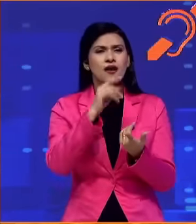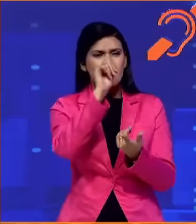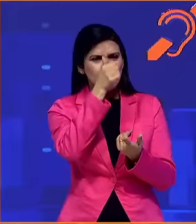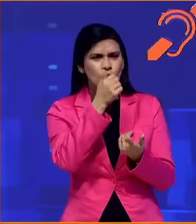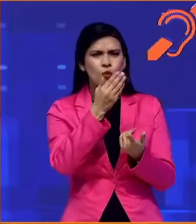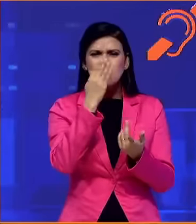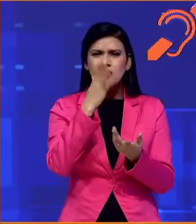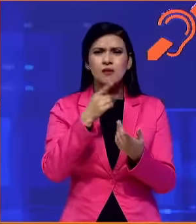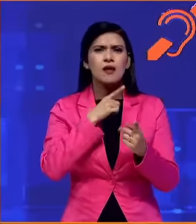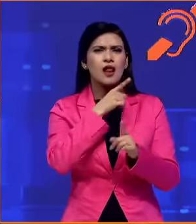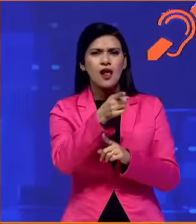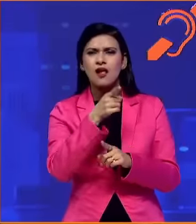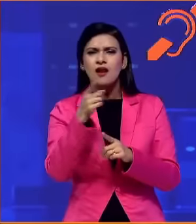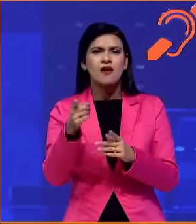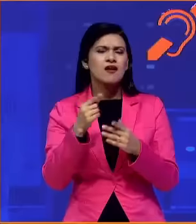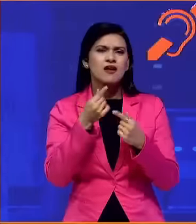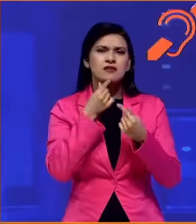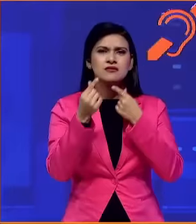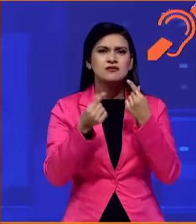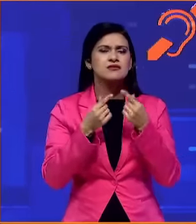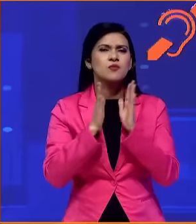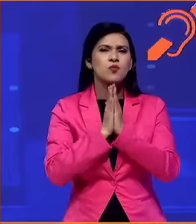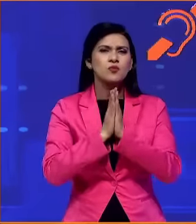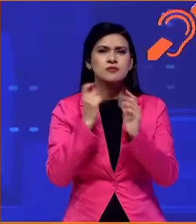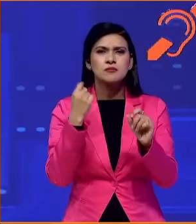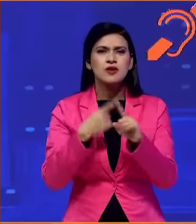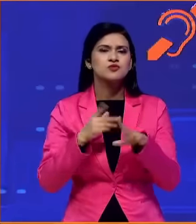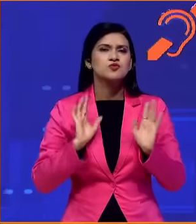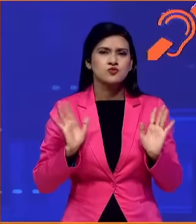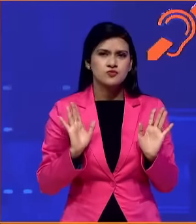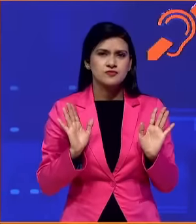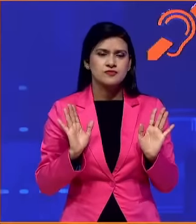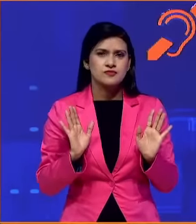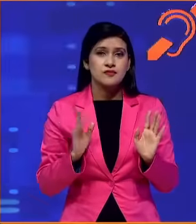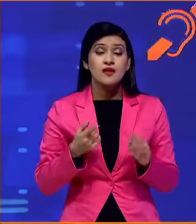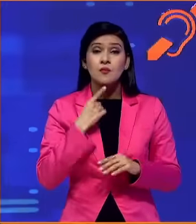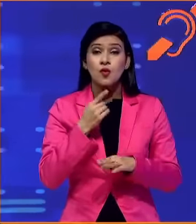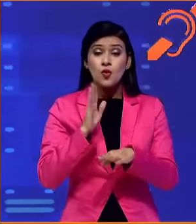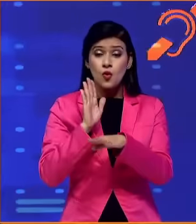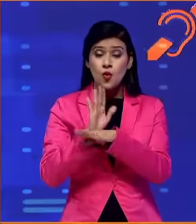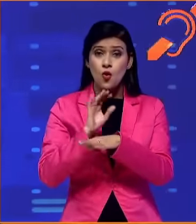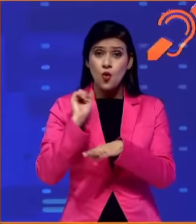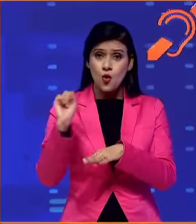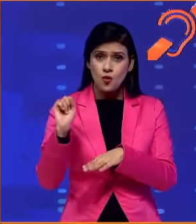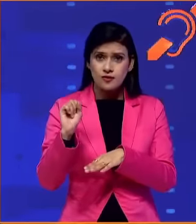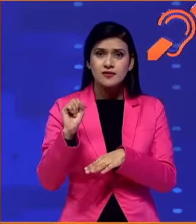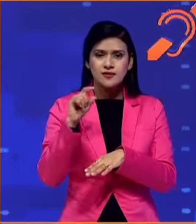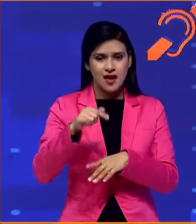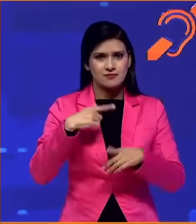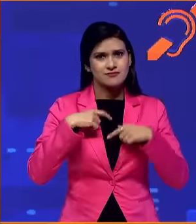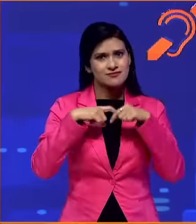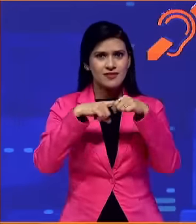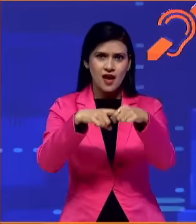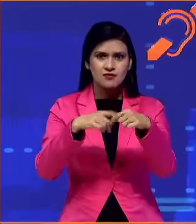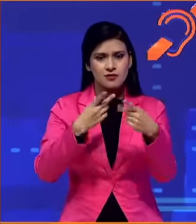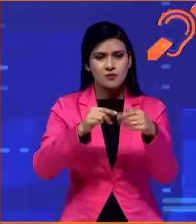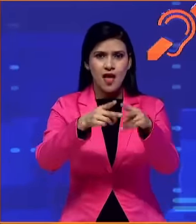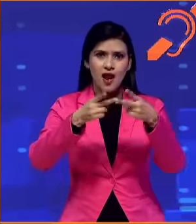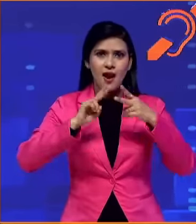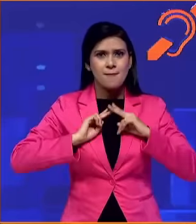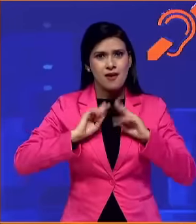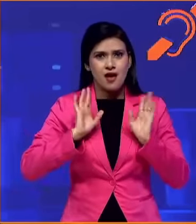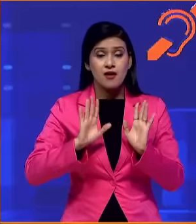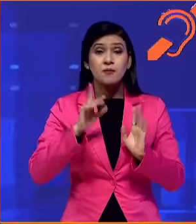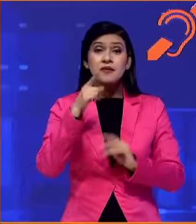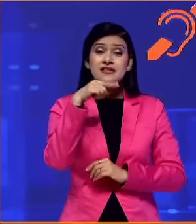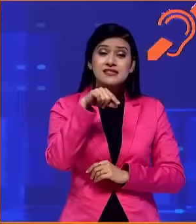करनाउचितनहींहै।लेकिन कांग्रेसपार्टीनेआधिकारिकतौरपर—मैंने आजपूछाथा,औरआपभीअबयहीकहरहेहैं—लेकिन